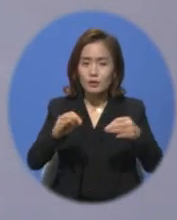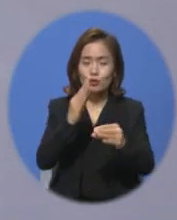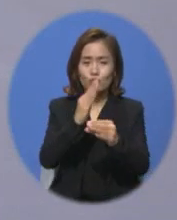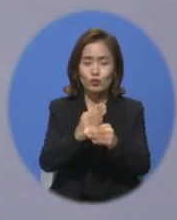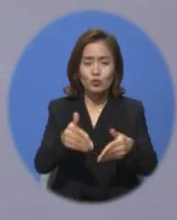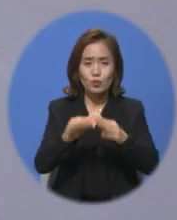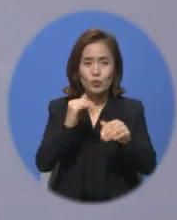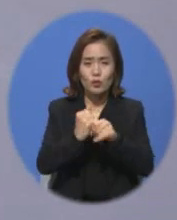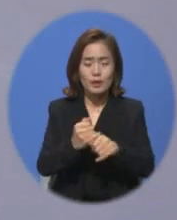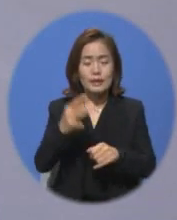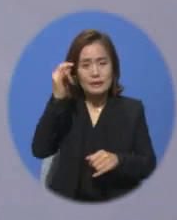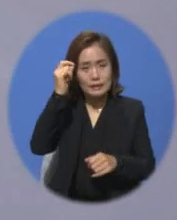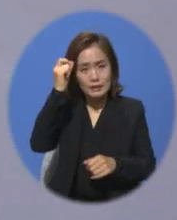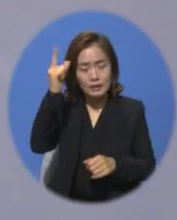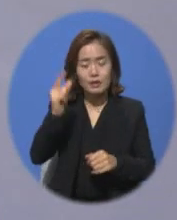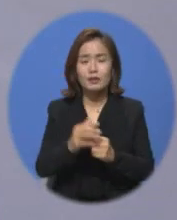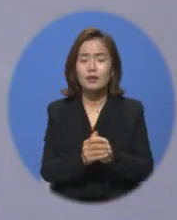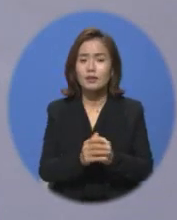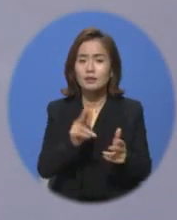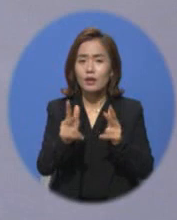억원규모의새로운경제중심지및창조문화산업단지를조성하려는계획으로보입니다.